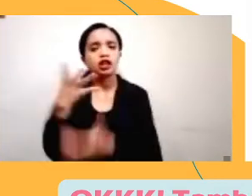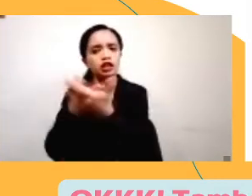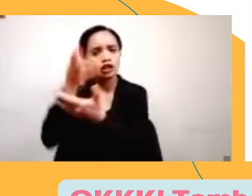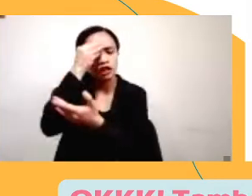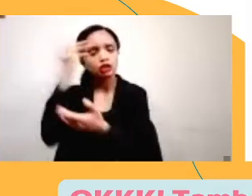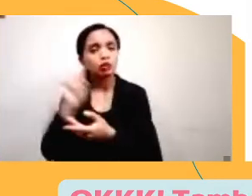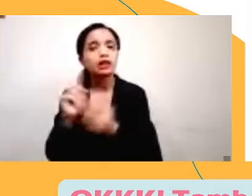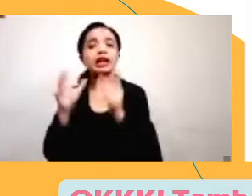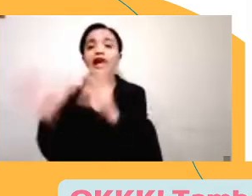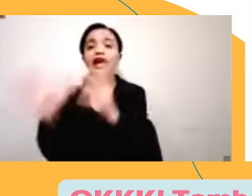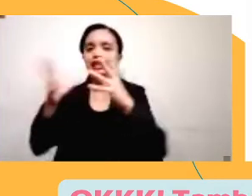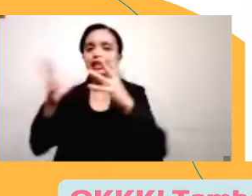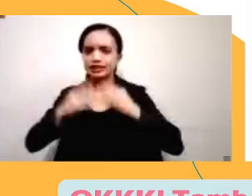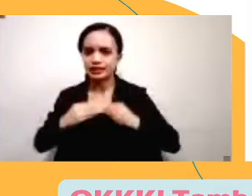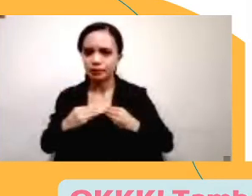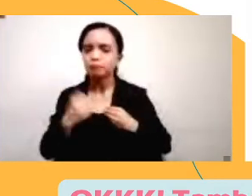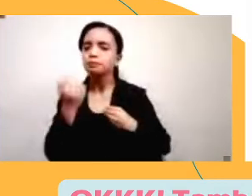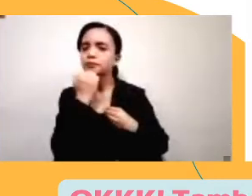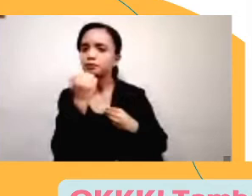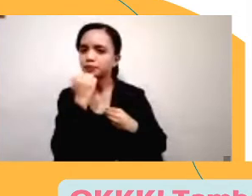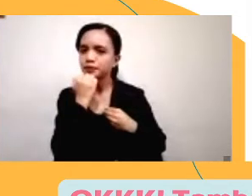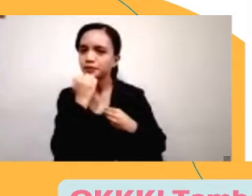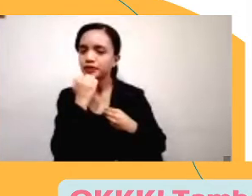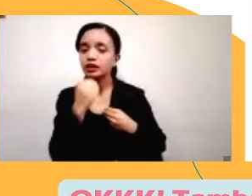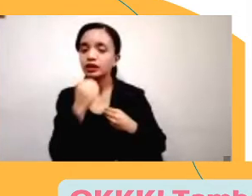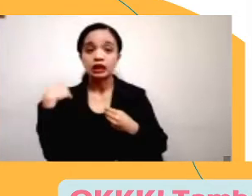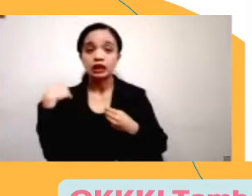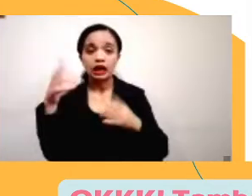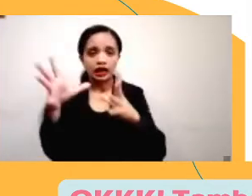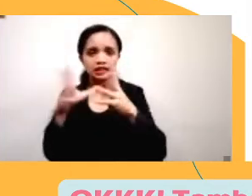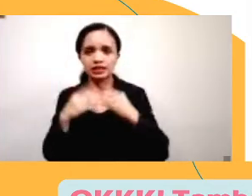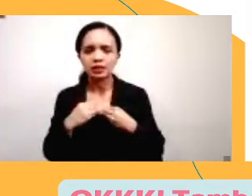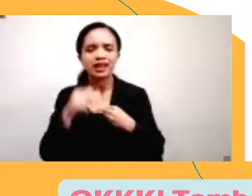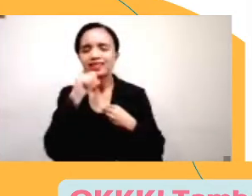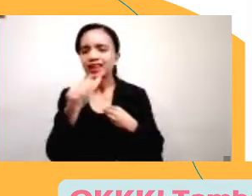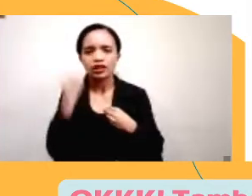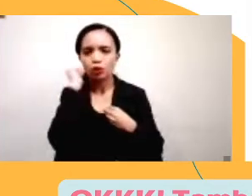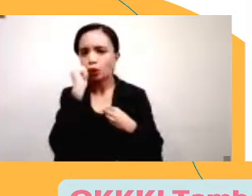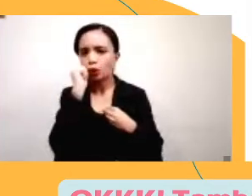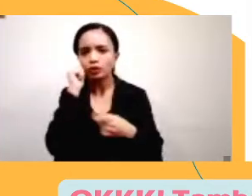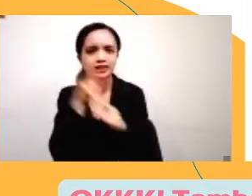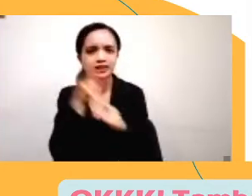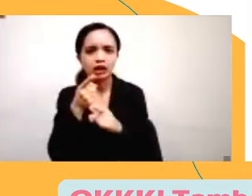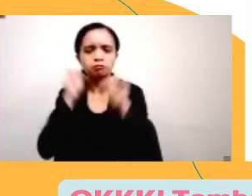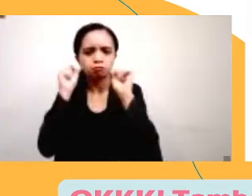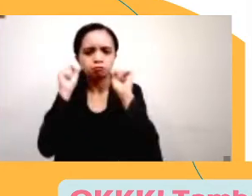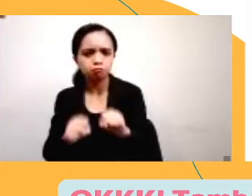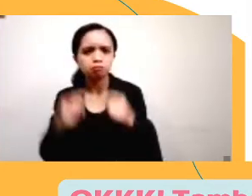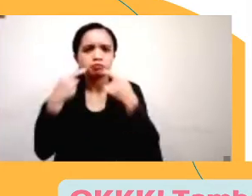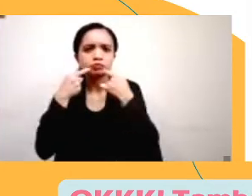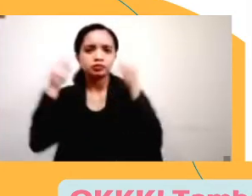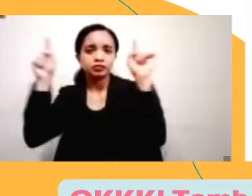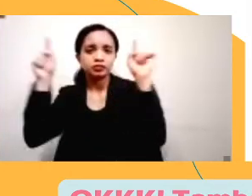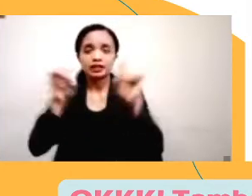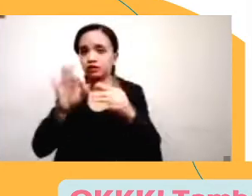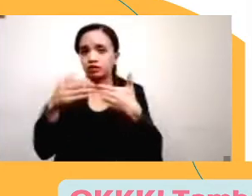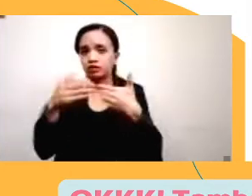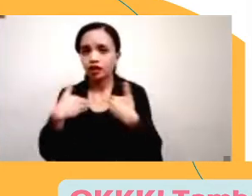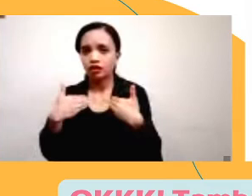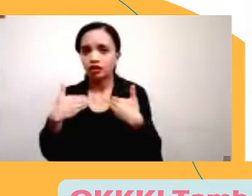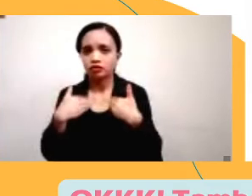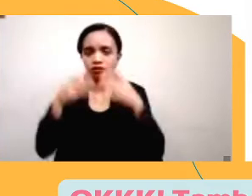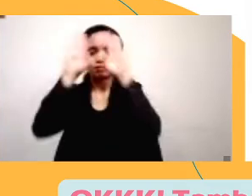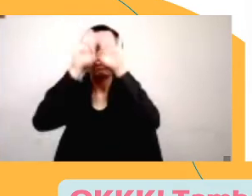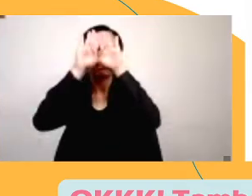our mistakes. Accept that we are not always correct. Diba? And maka-achieve mo yan kung mayroon kang bukas na